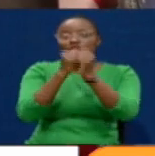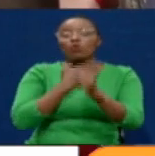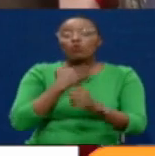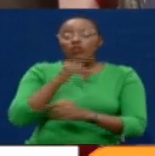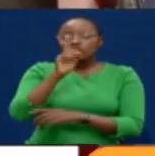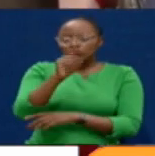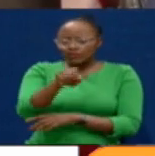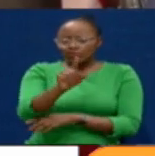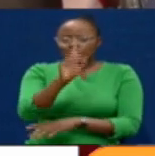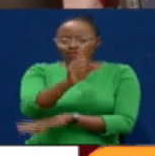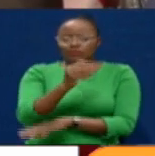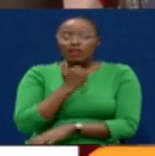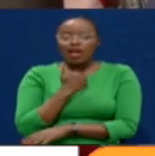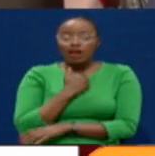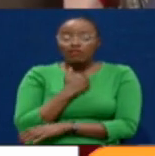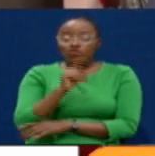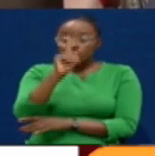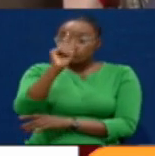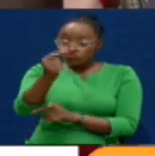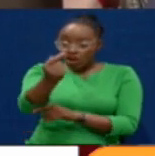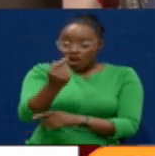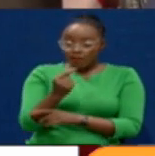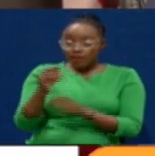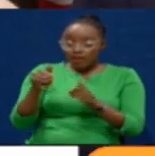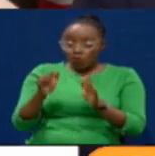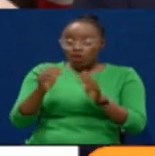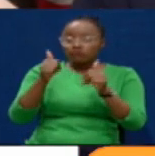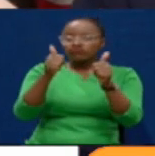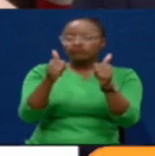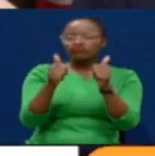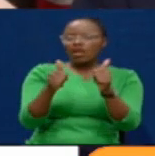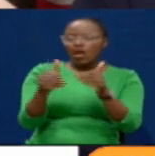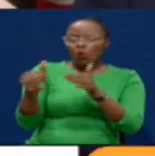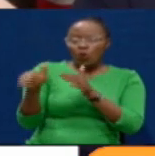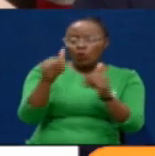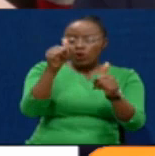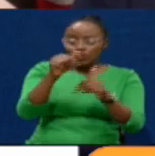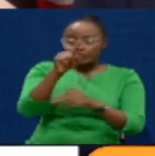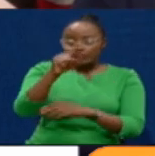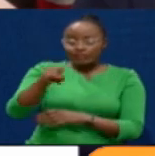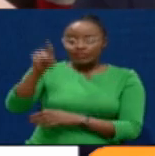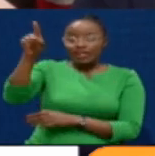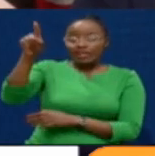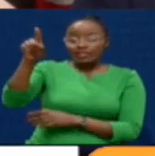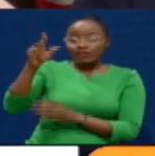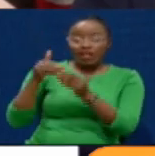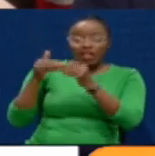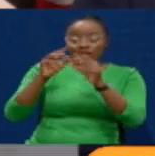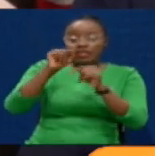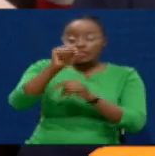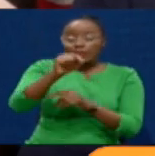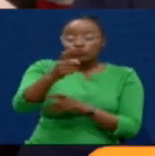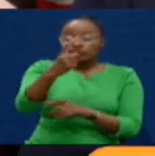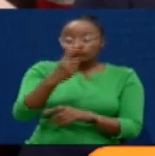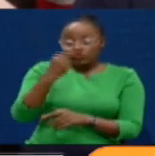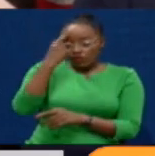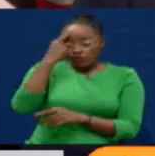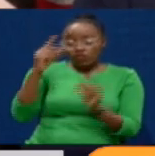na nidhamu. Kuje kwa njia ya adabu na mkuje kwa njia ambayo inayofaa kiongozi akuje katika